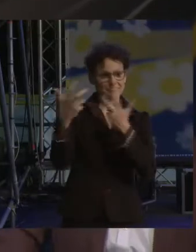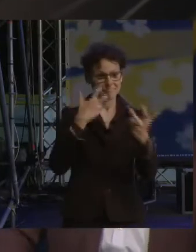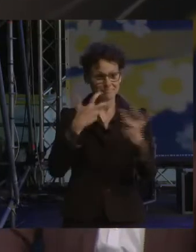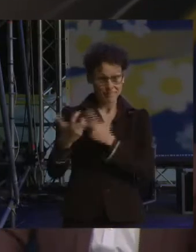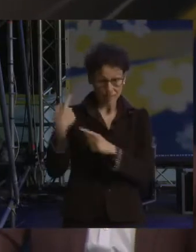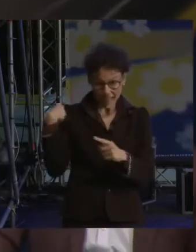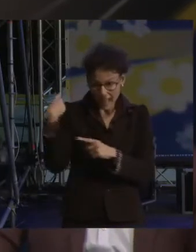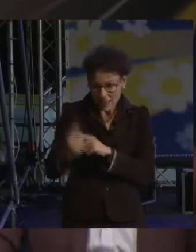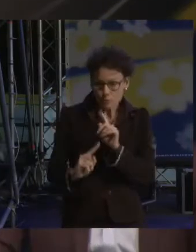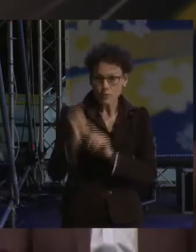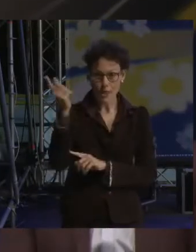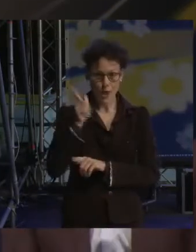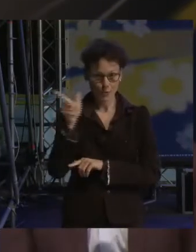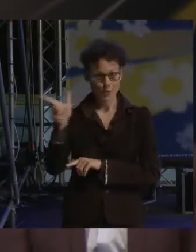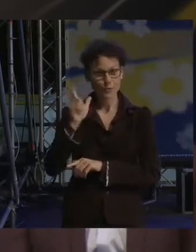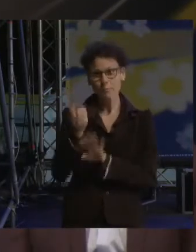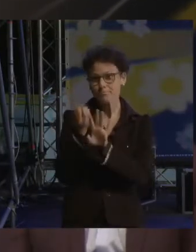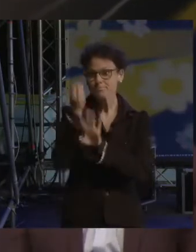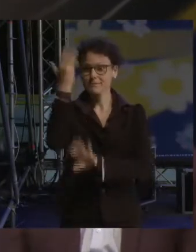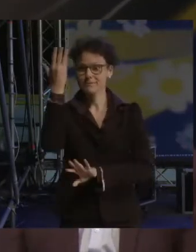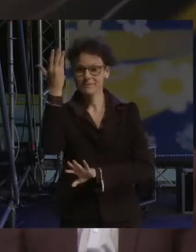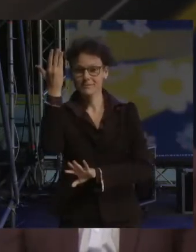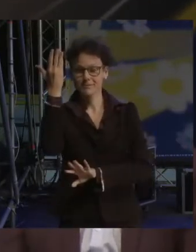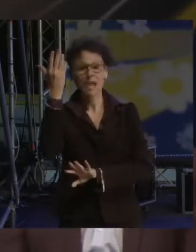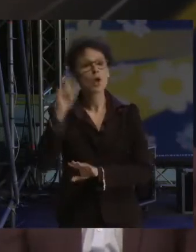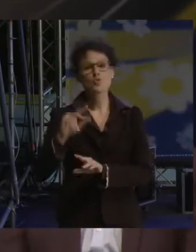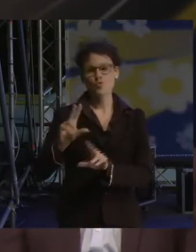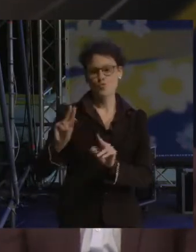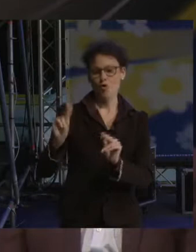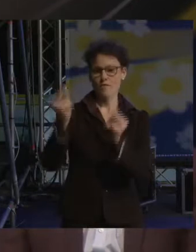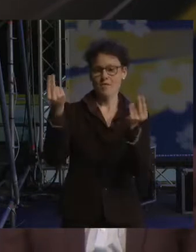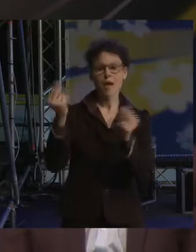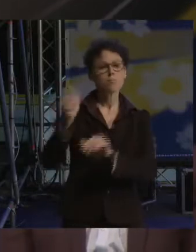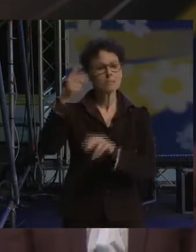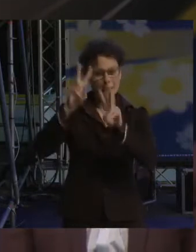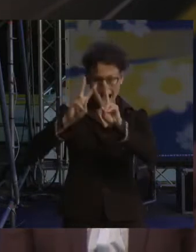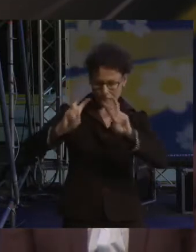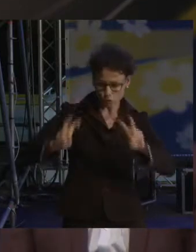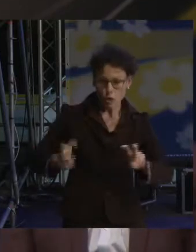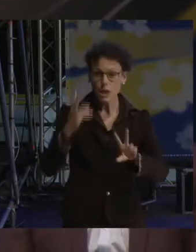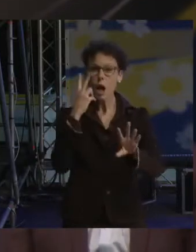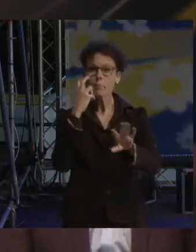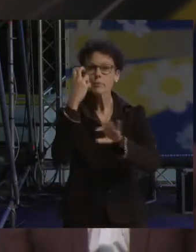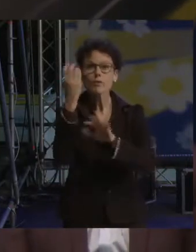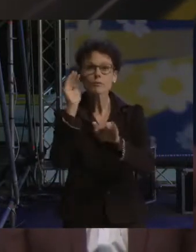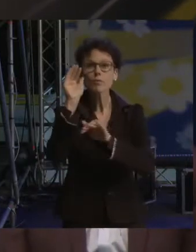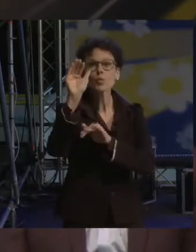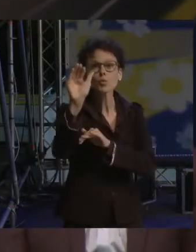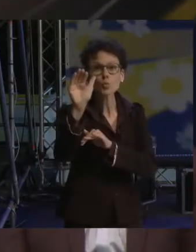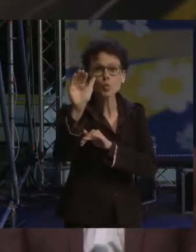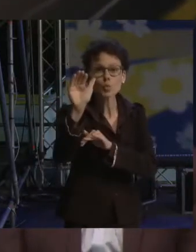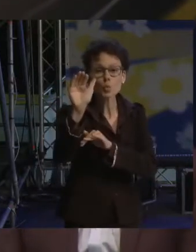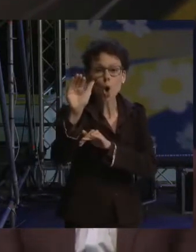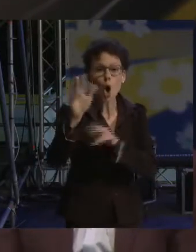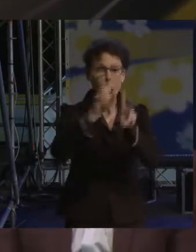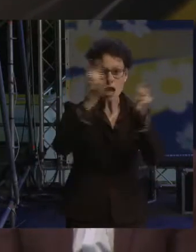pensato nessuno prima nessuna forza politica perché il pri la prima ricerca previsionale e interdisciplinare che coinvolto